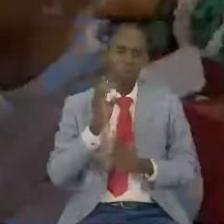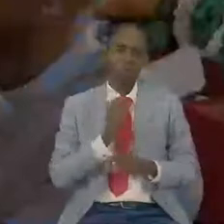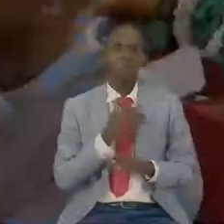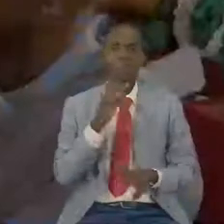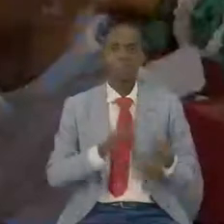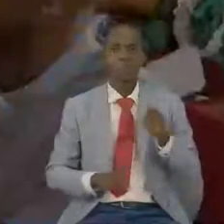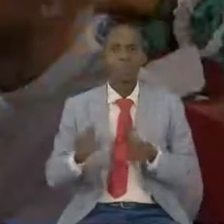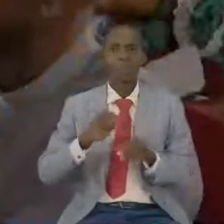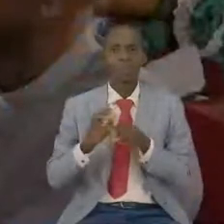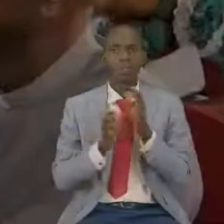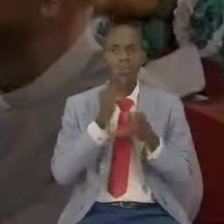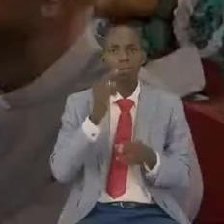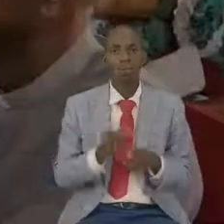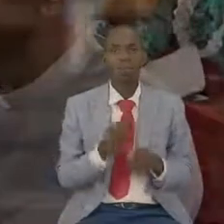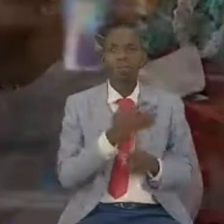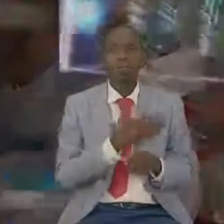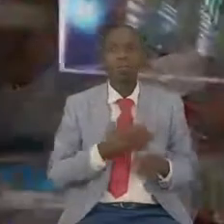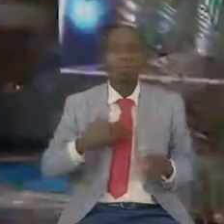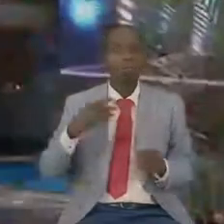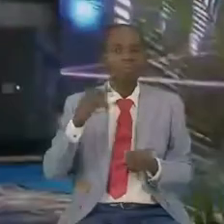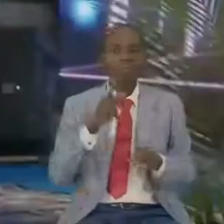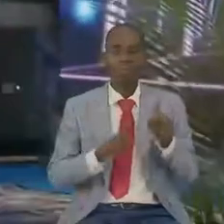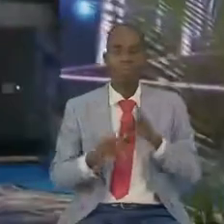Jésus. Et ceux-là